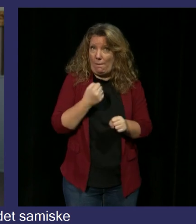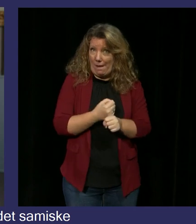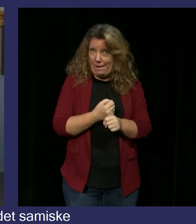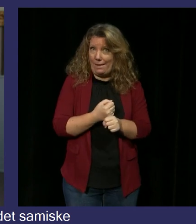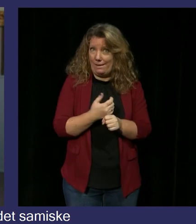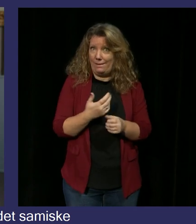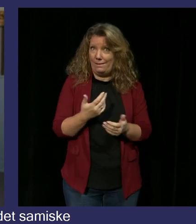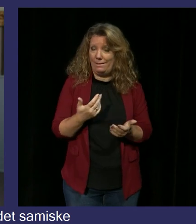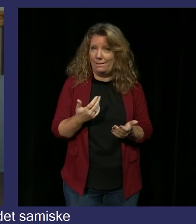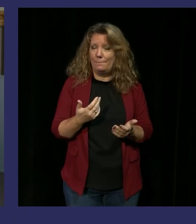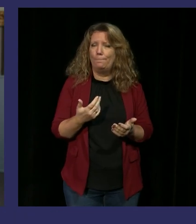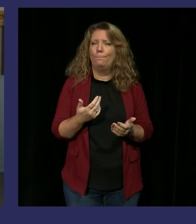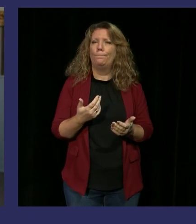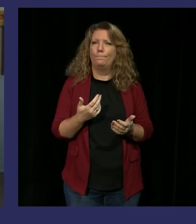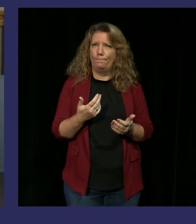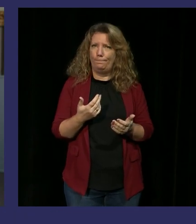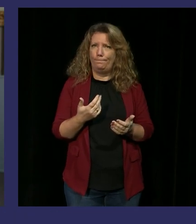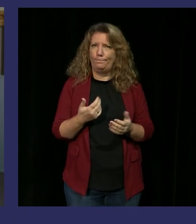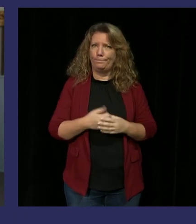det at